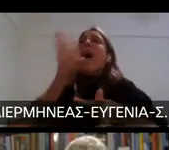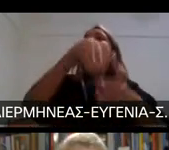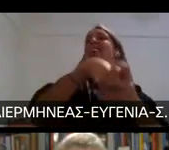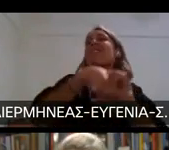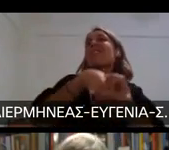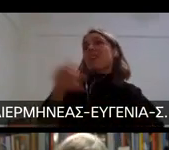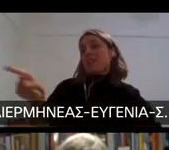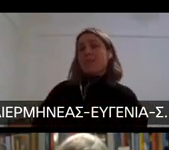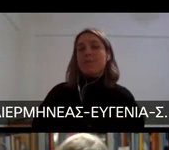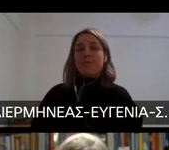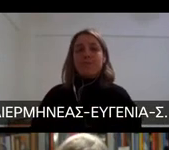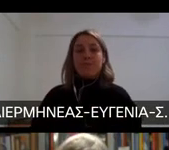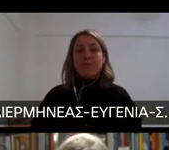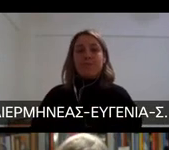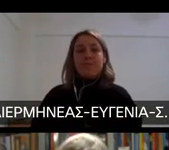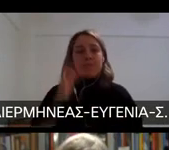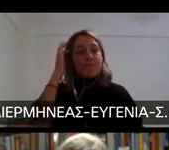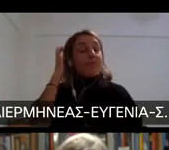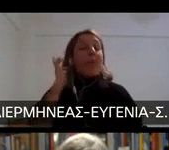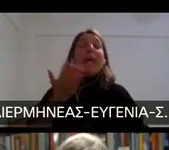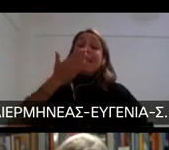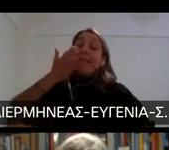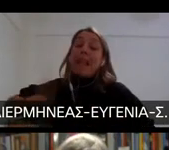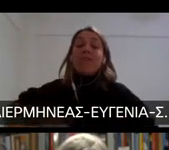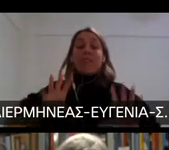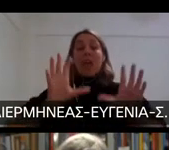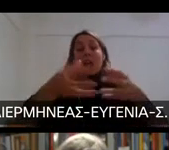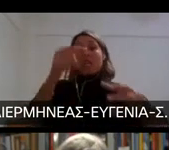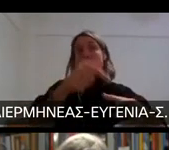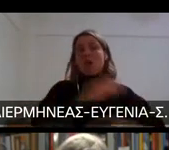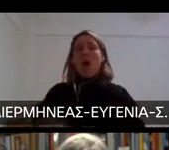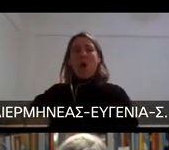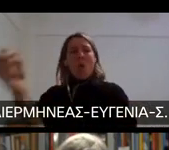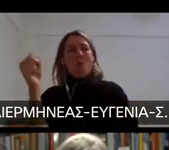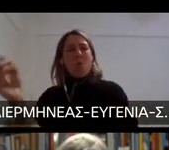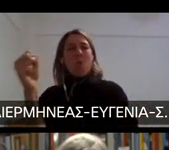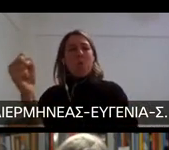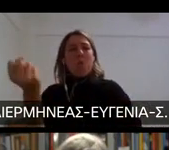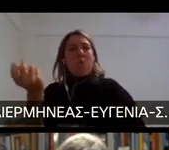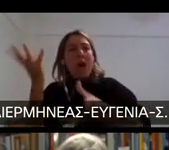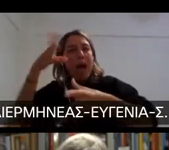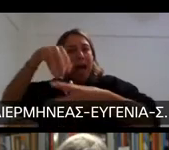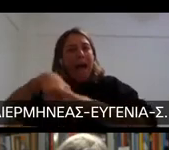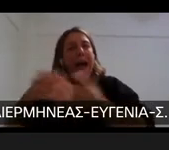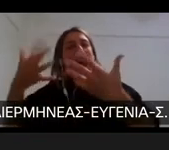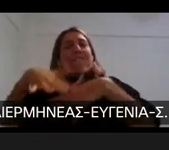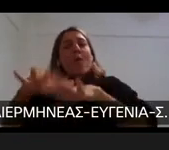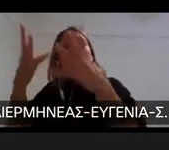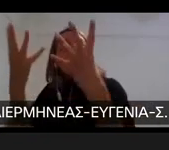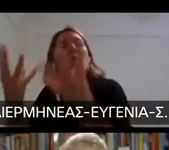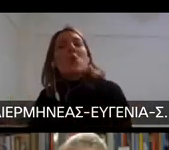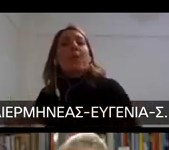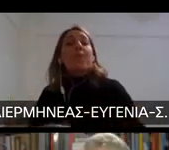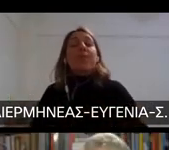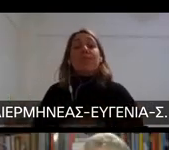που επιτελούνται. Προχωρώ στην τελευταία κατηγορία, στην ισχυρή αφομοίωση, έτσι προωθείται